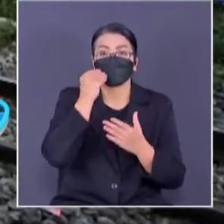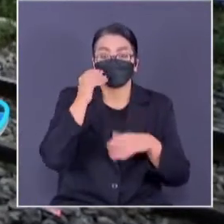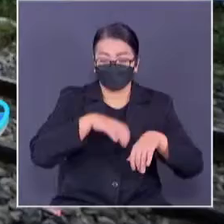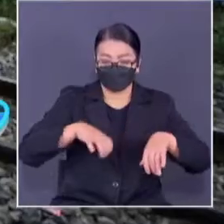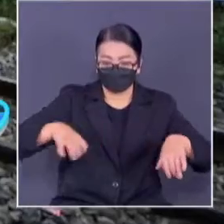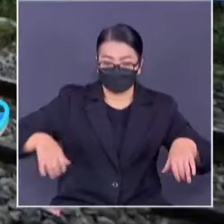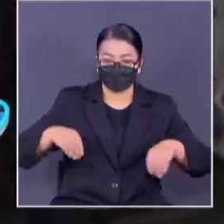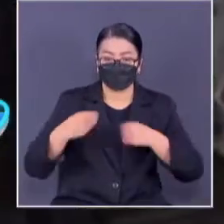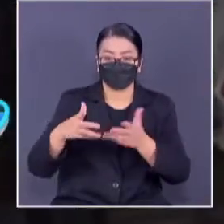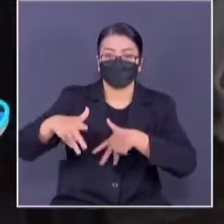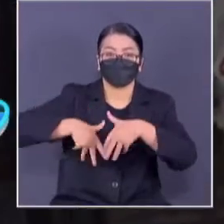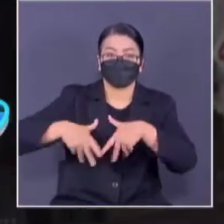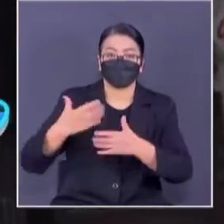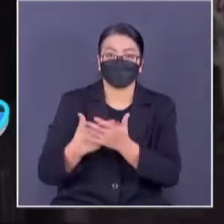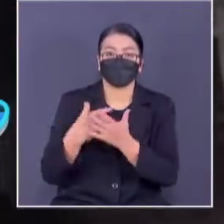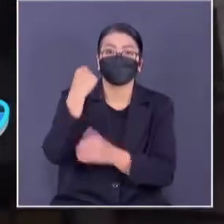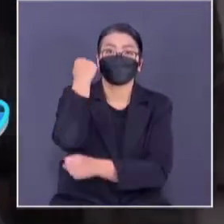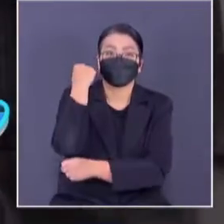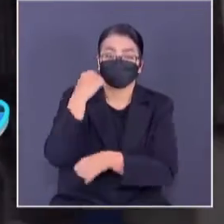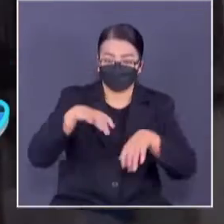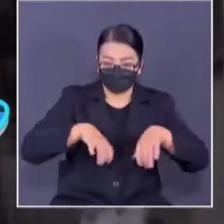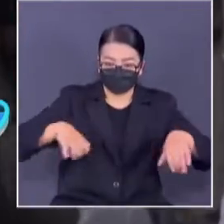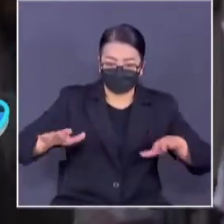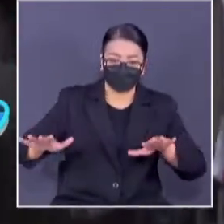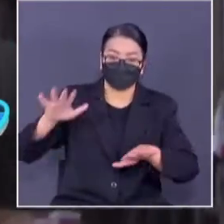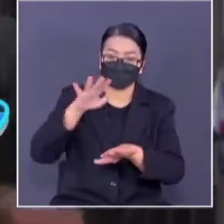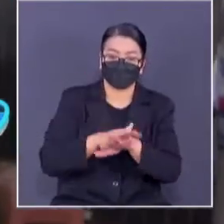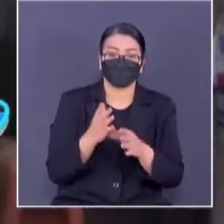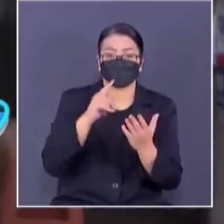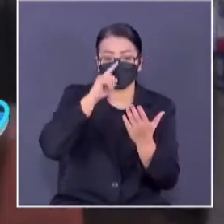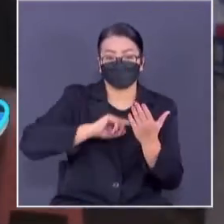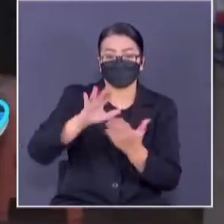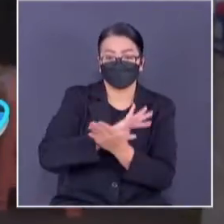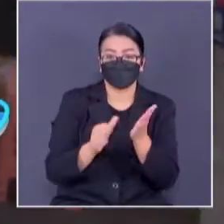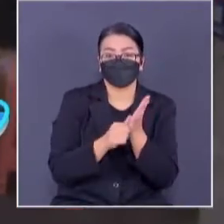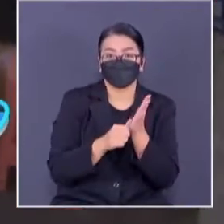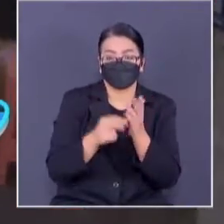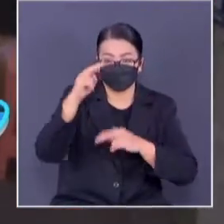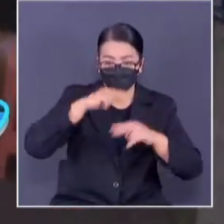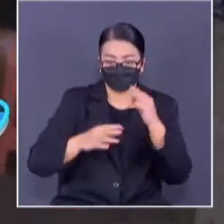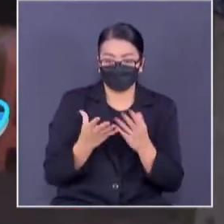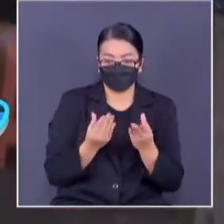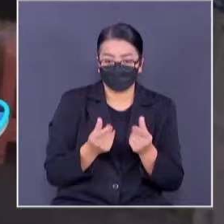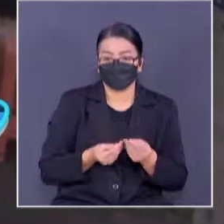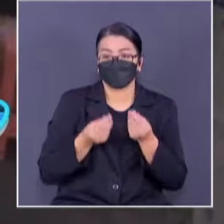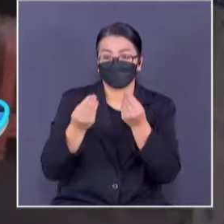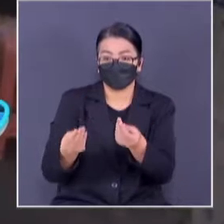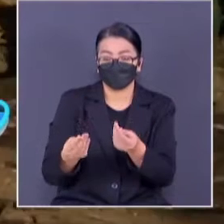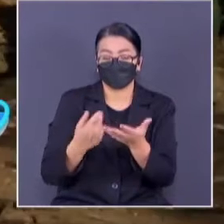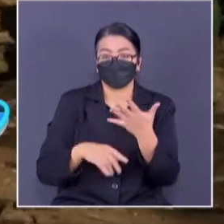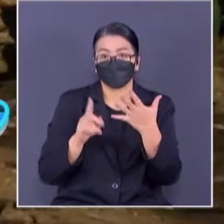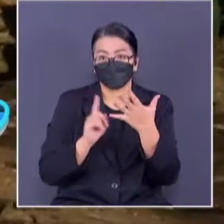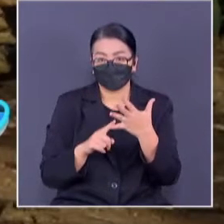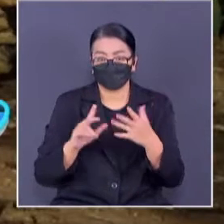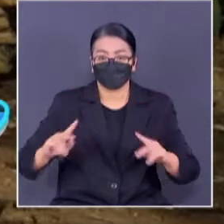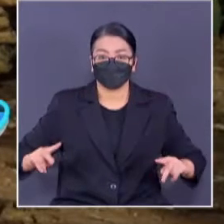ยให้กับชุมชนผู้มีรายได้น้อยในที่ดินของการรถไฟทั่วประเทศนะครับส่วนทางด้านกระทรวงวัฒนธรรมและ